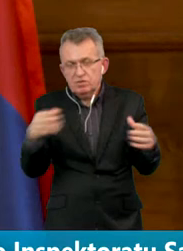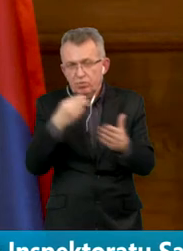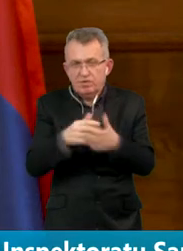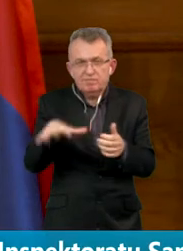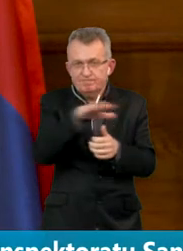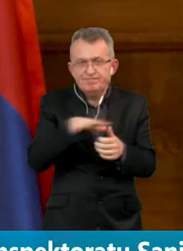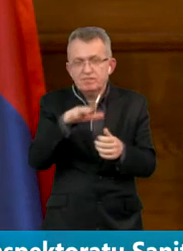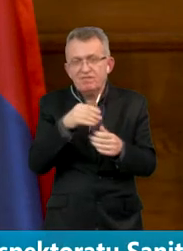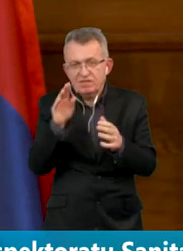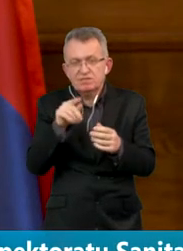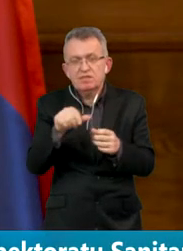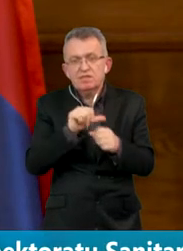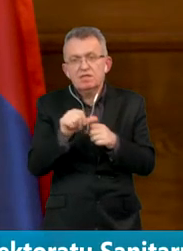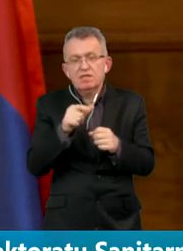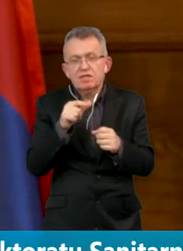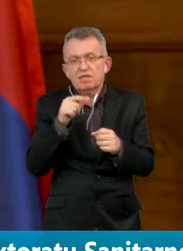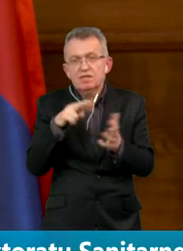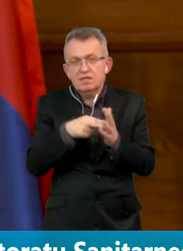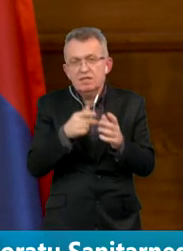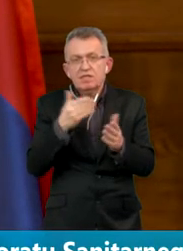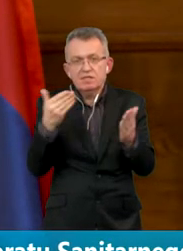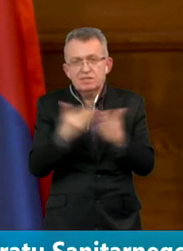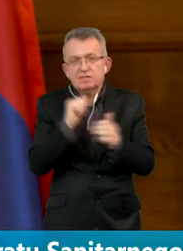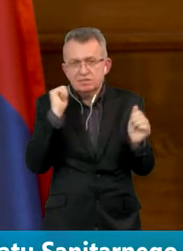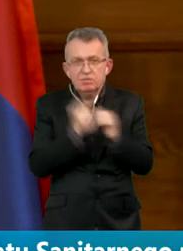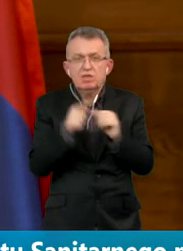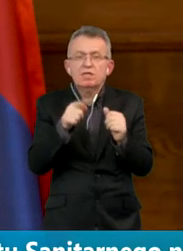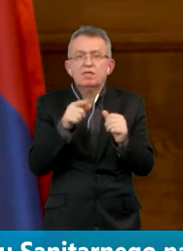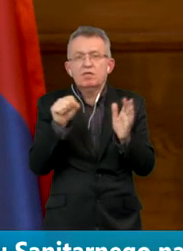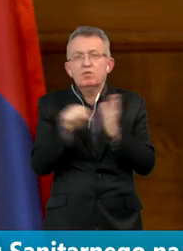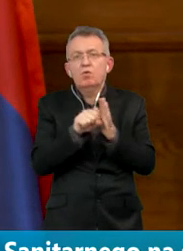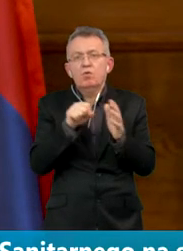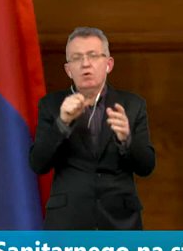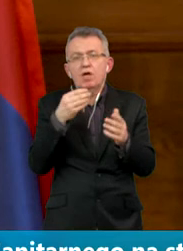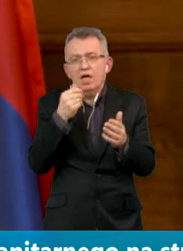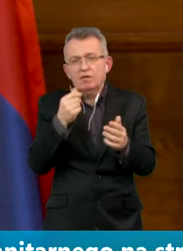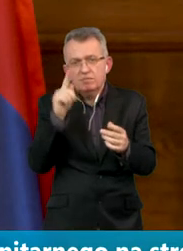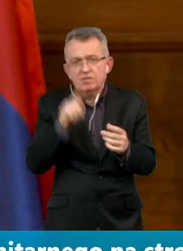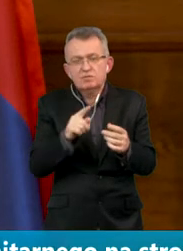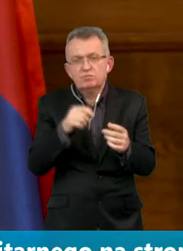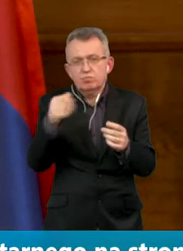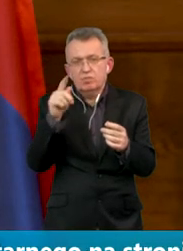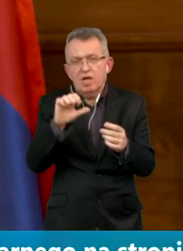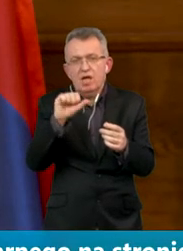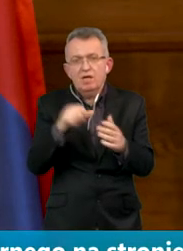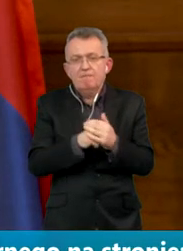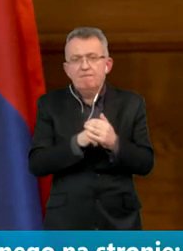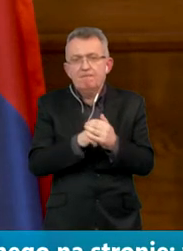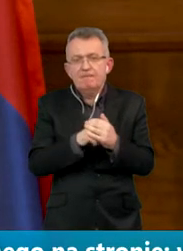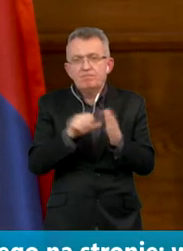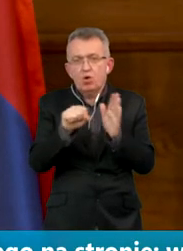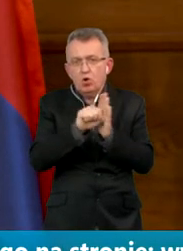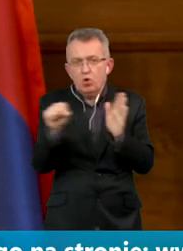zmiany regulacji i zmiany dotyczące abonamentów. Przypomnę, że